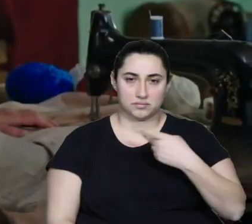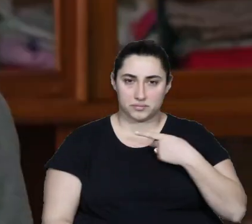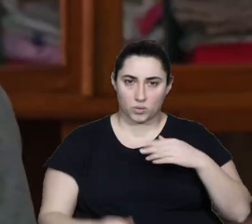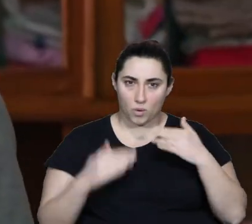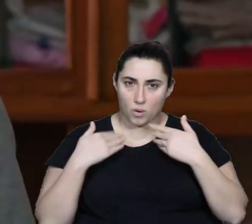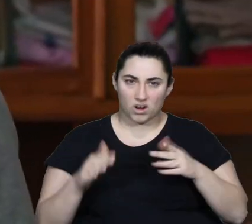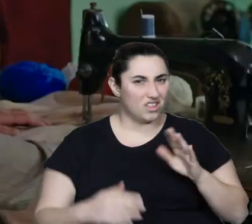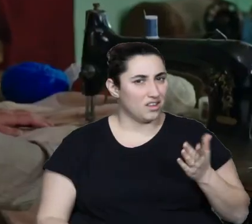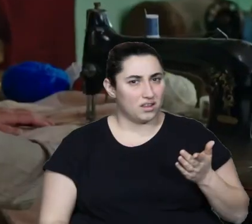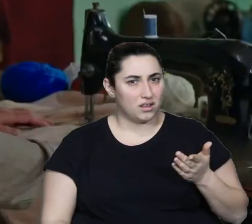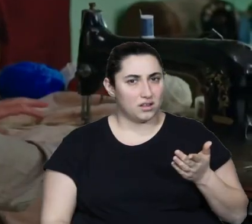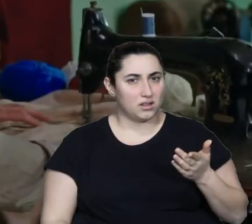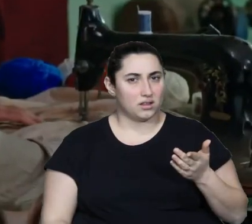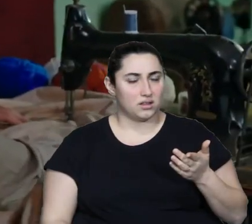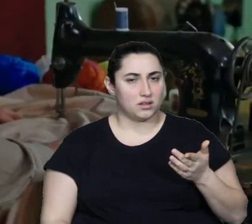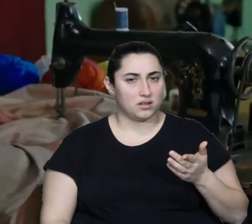mi ya?